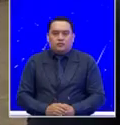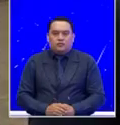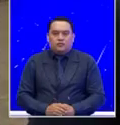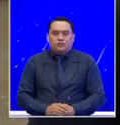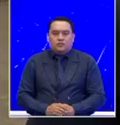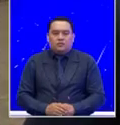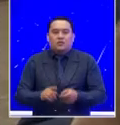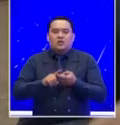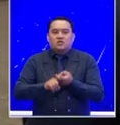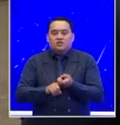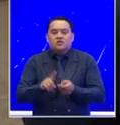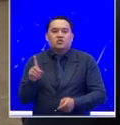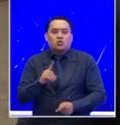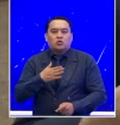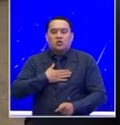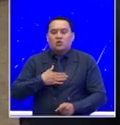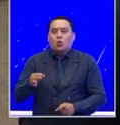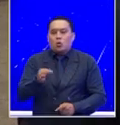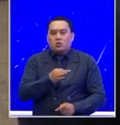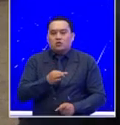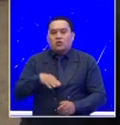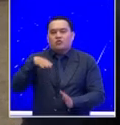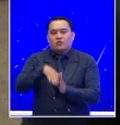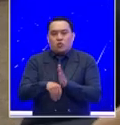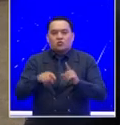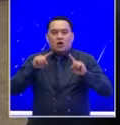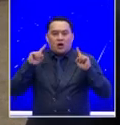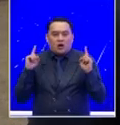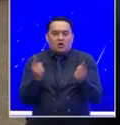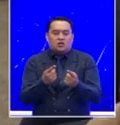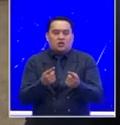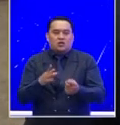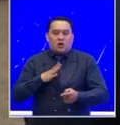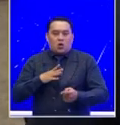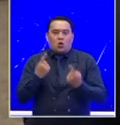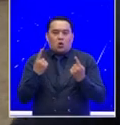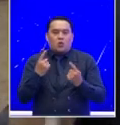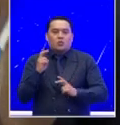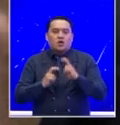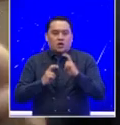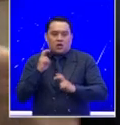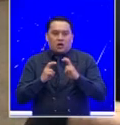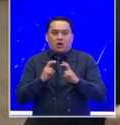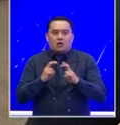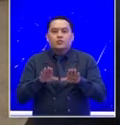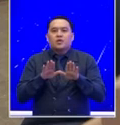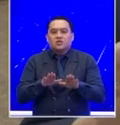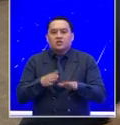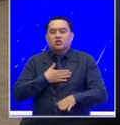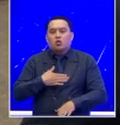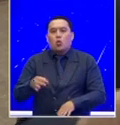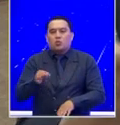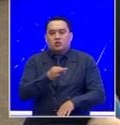В связи с тем, что в нашей области тоже вводится карантин, на сегодня такие крупные предприятия расположены в нашей